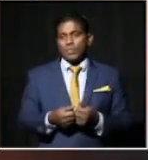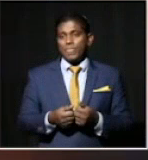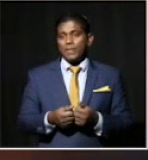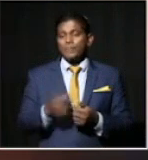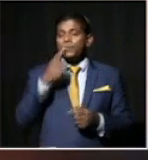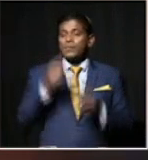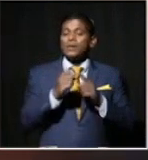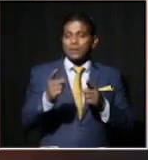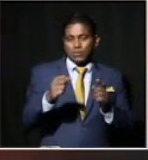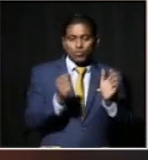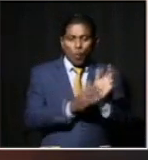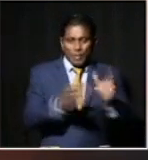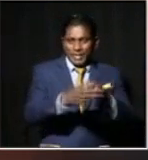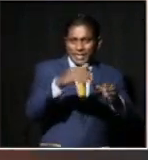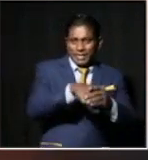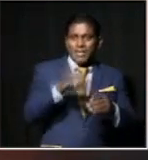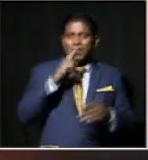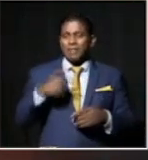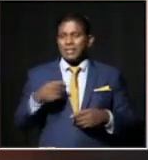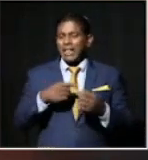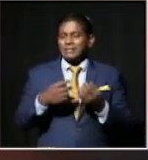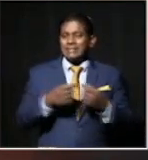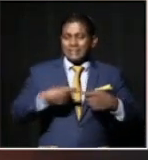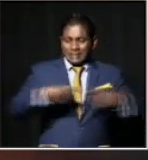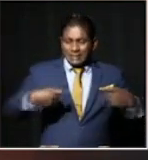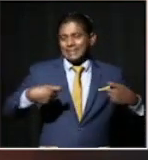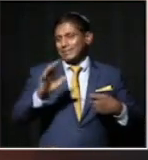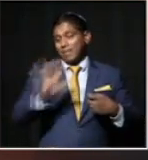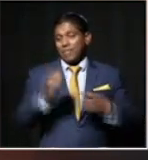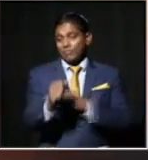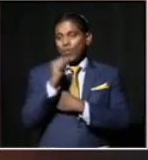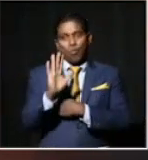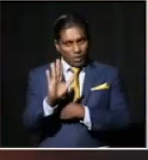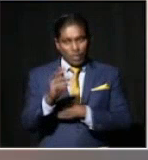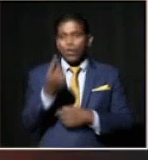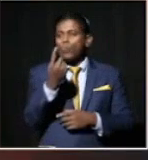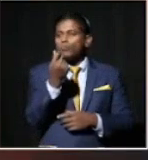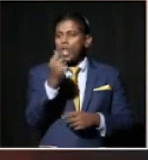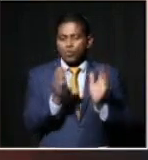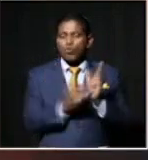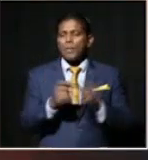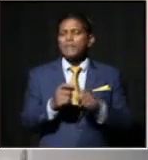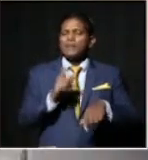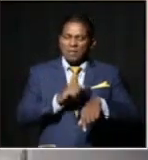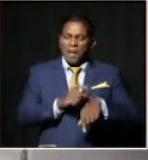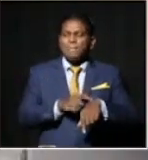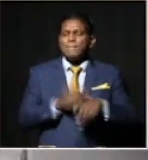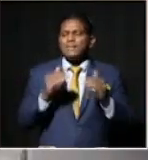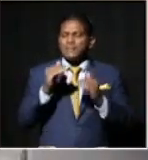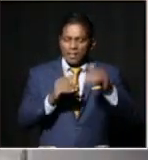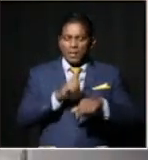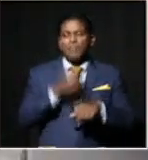කමිටි එක රබර් ස්ටැම්පින් බොඩි එකක් වෙන්න බෑ දැන් මුදල් කාර්ක සභාවට මං හිතන්නේ සාධාරණ කාලයක් අවස්ථාව දෙන්නට ඕන උසාවිය